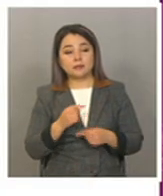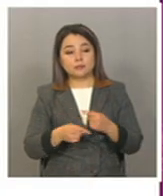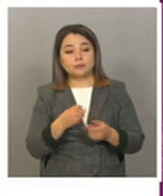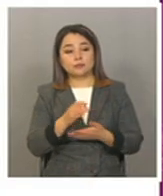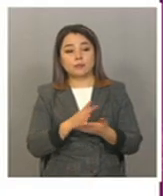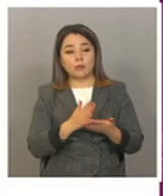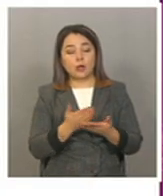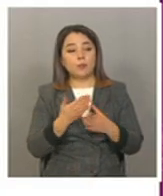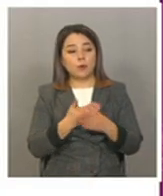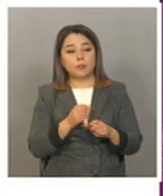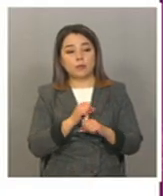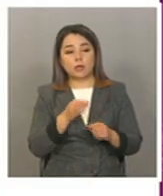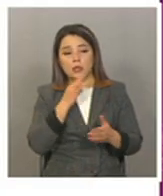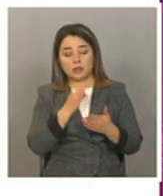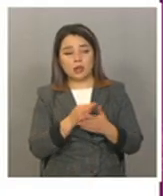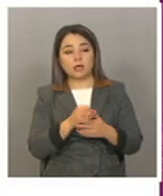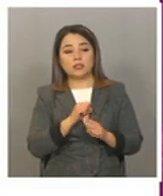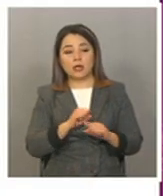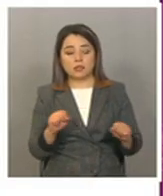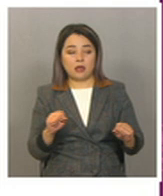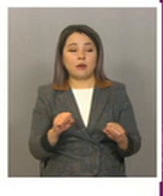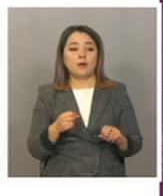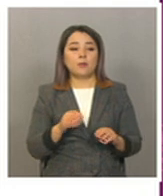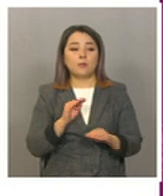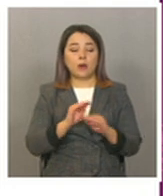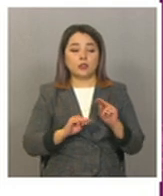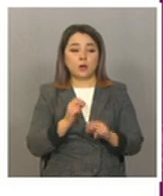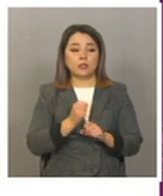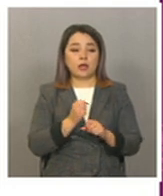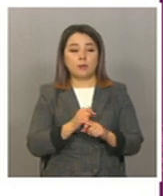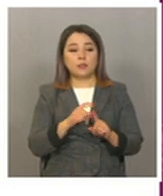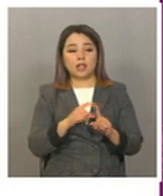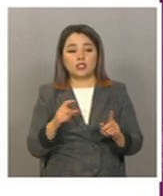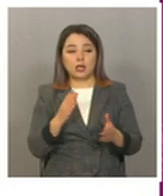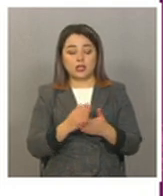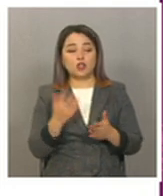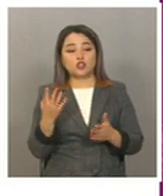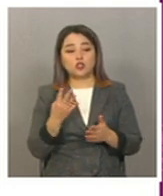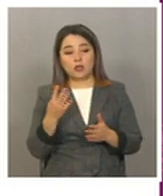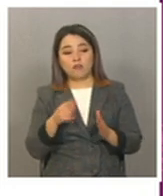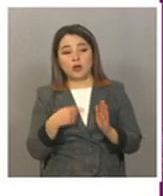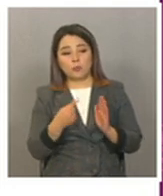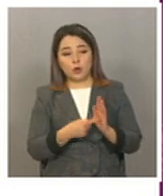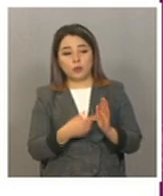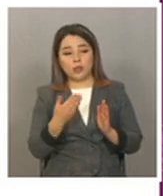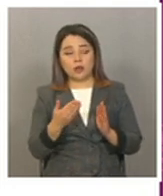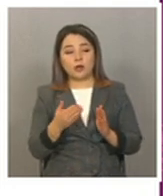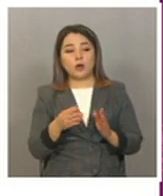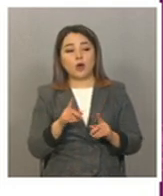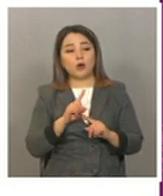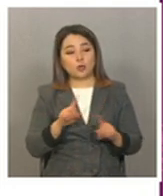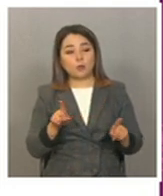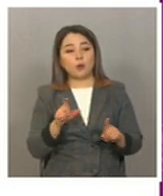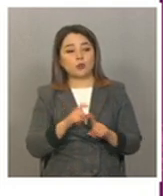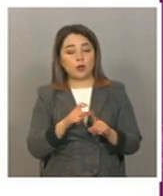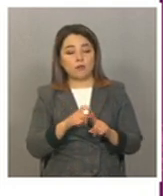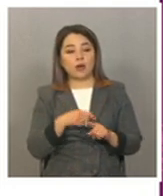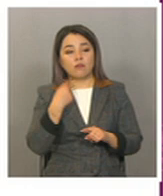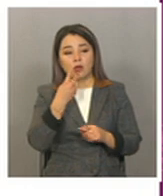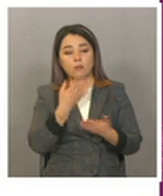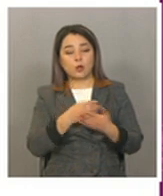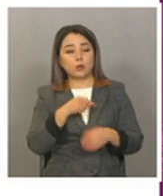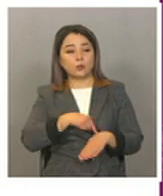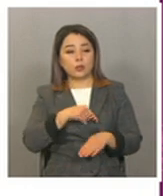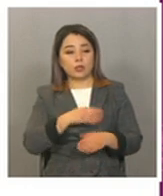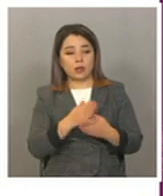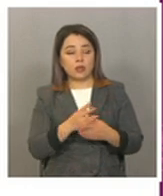них нельзя построить предложение. Наконец, четвертый вопрос. Междометие – особые слова для выражения чувств. Они